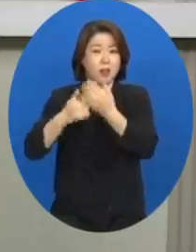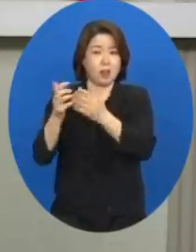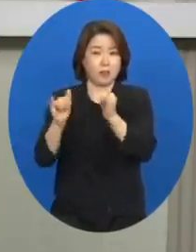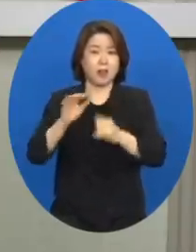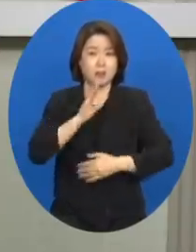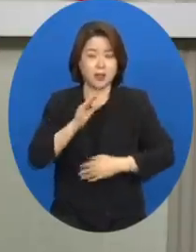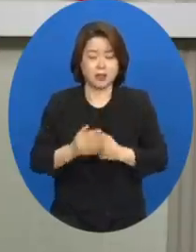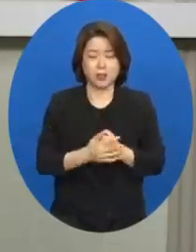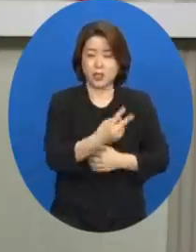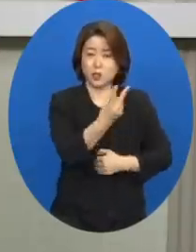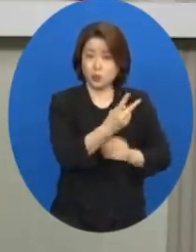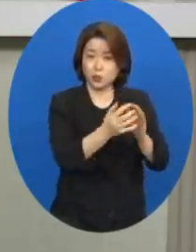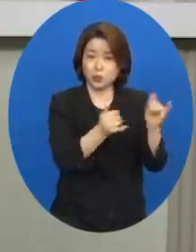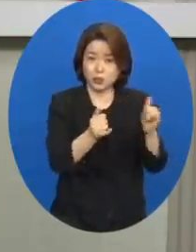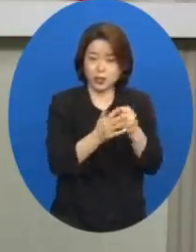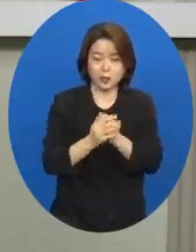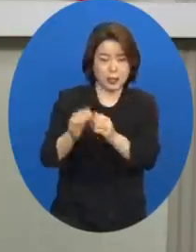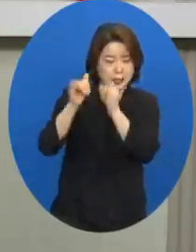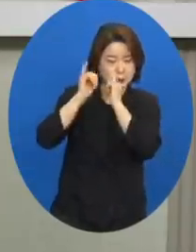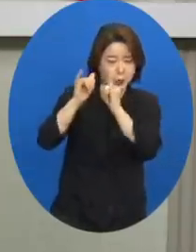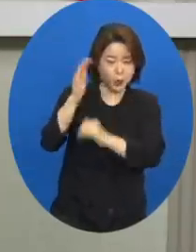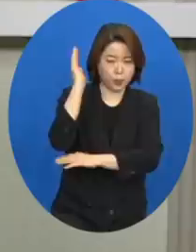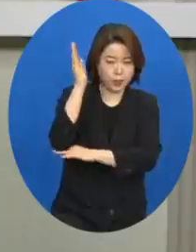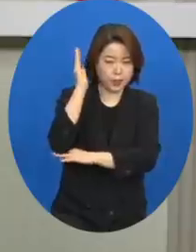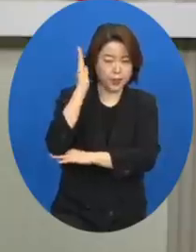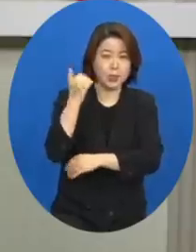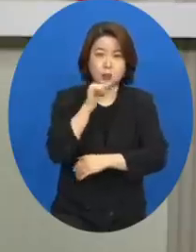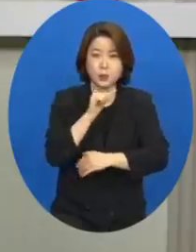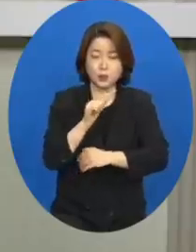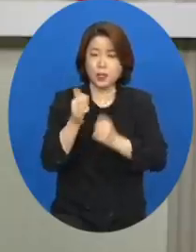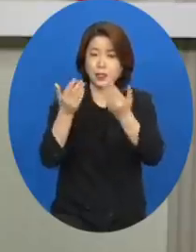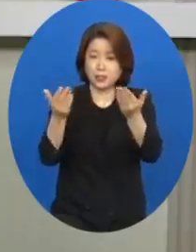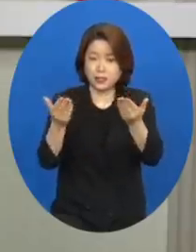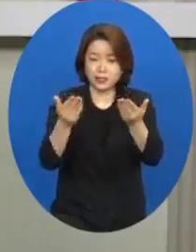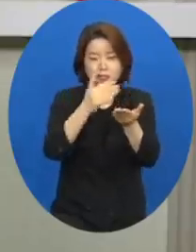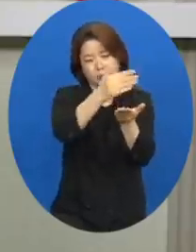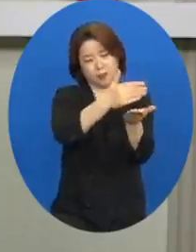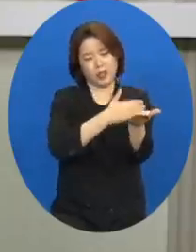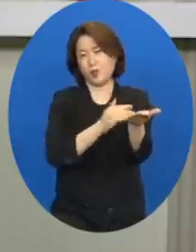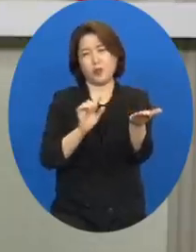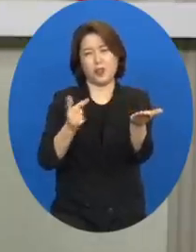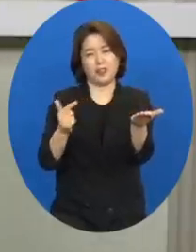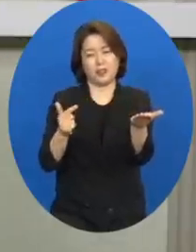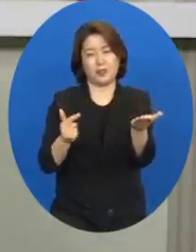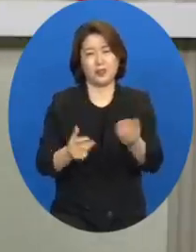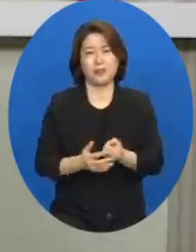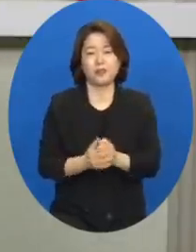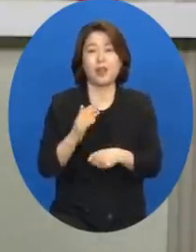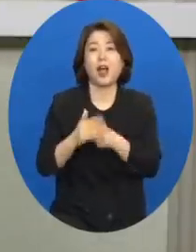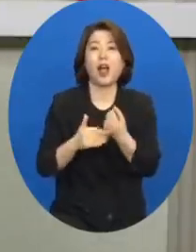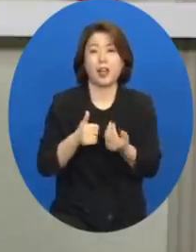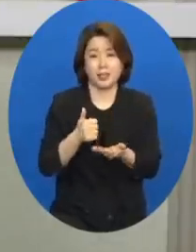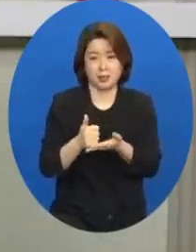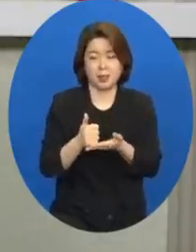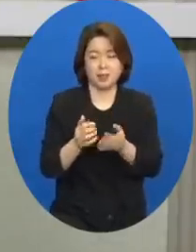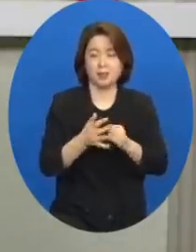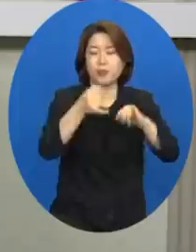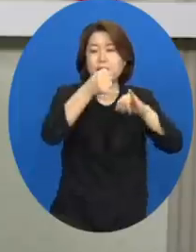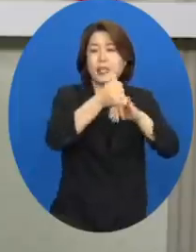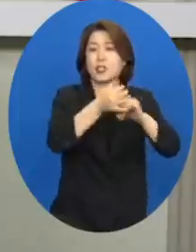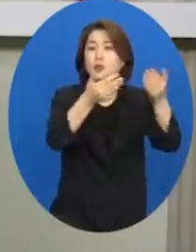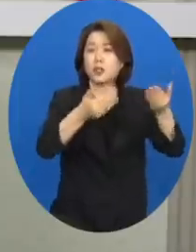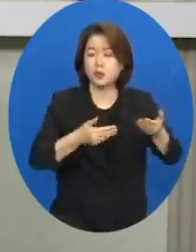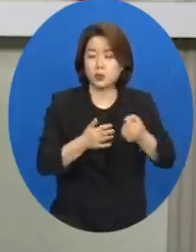두사람의 영웅 감 을 소개하려고 하는 성경이 아닙니다 하나님께서 약속하시고